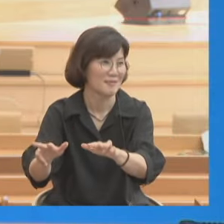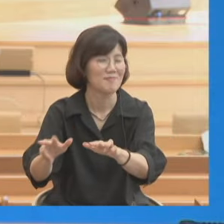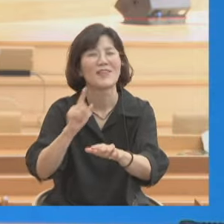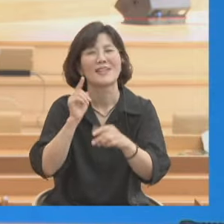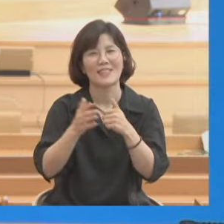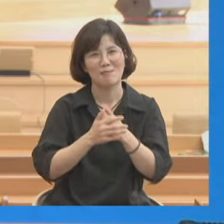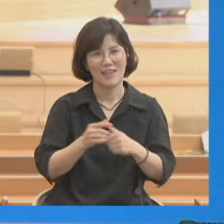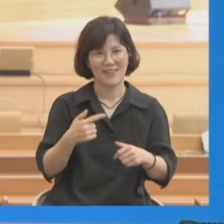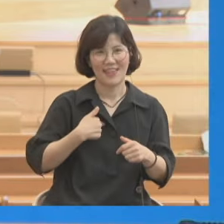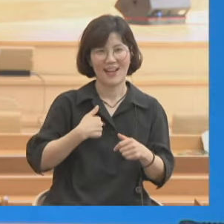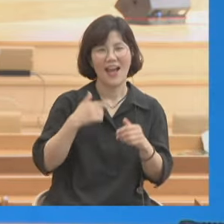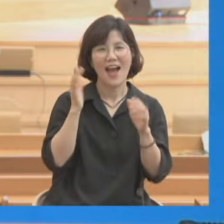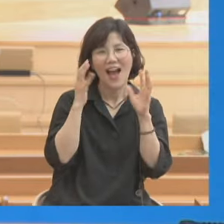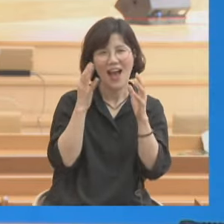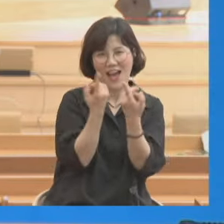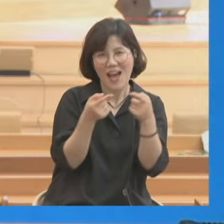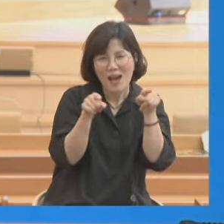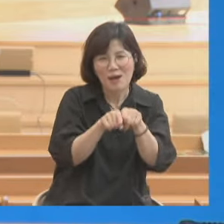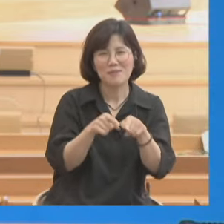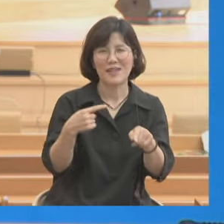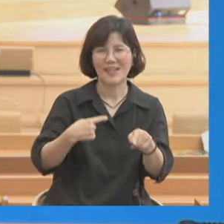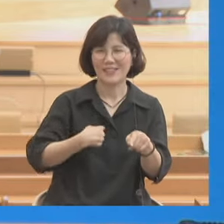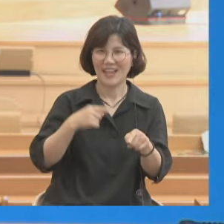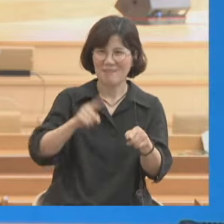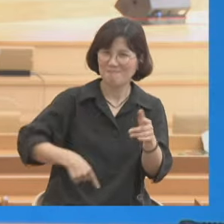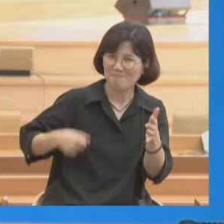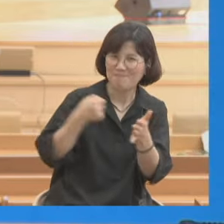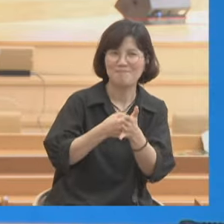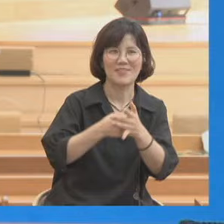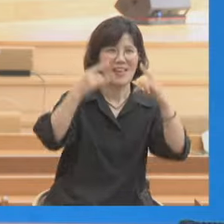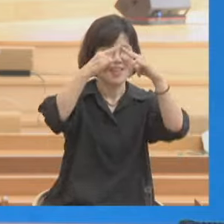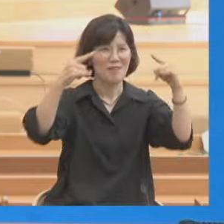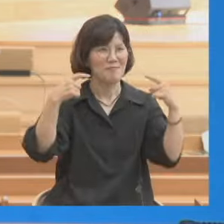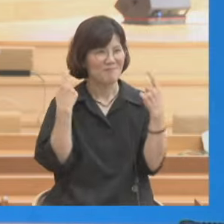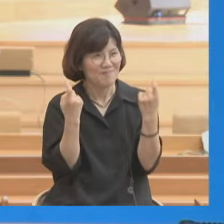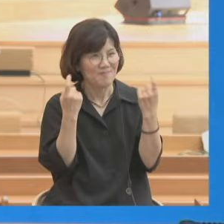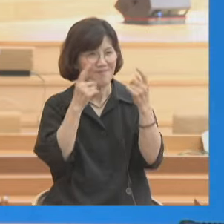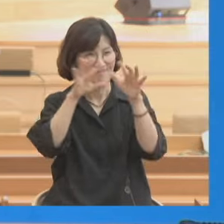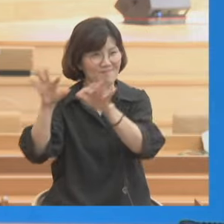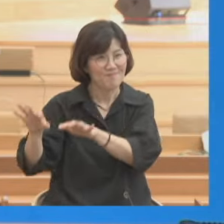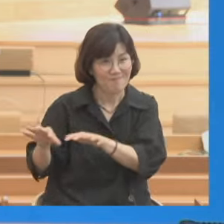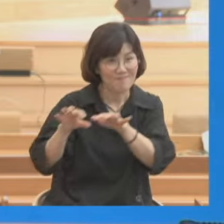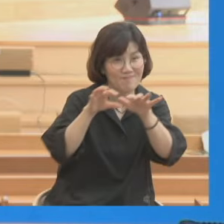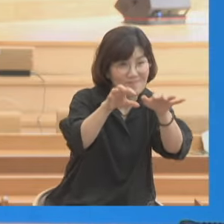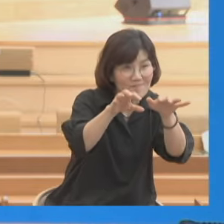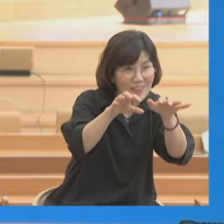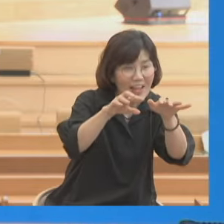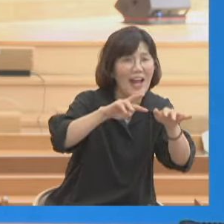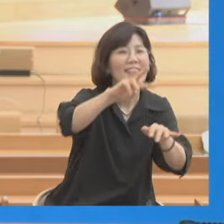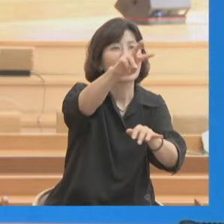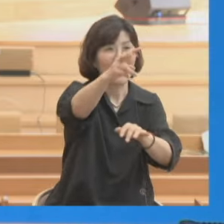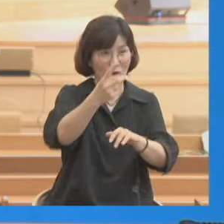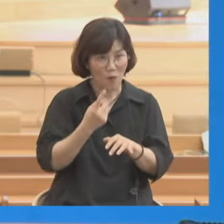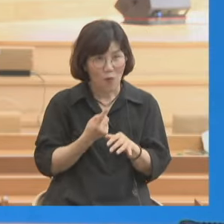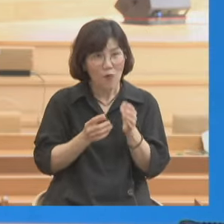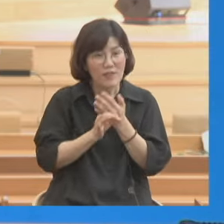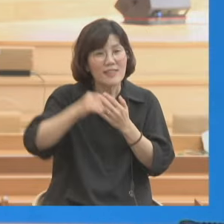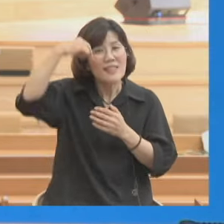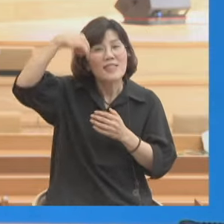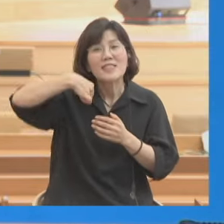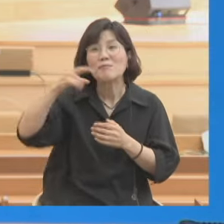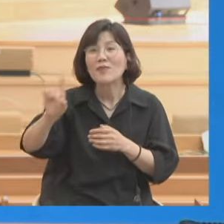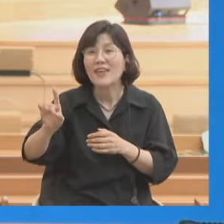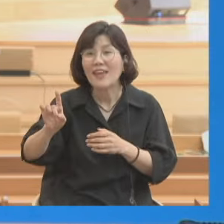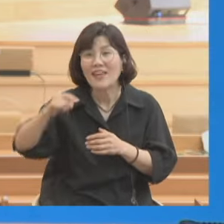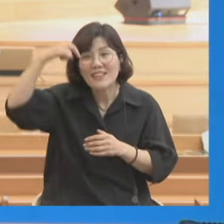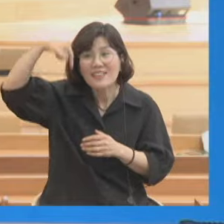아이들과 가족들 데리고 캠핑을 한번 다녀온다 칩시다. 다녀오면 어떤 일이 벌어집니까? 경험